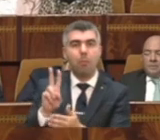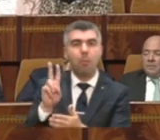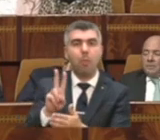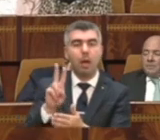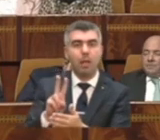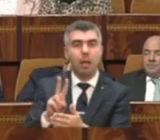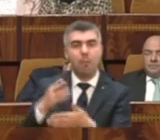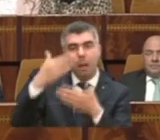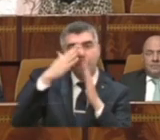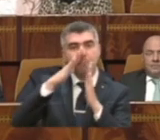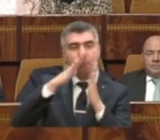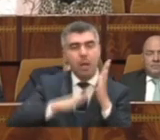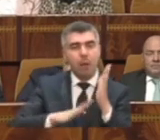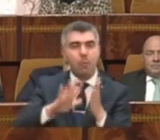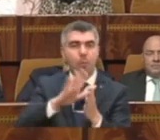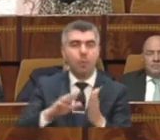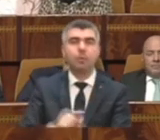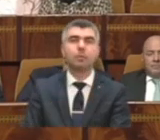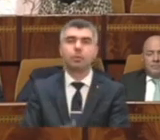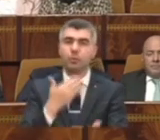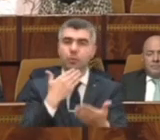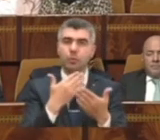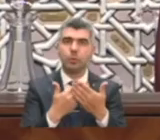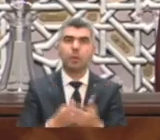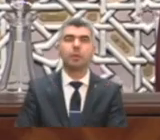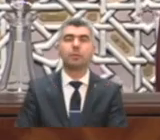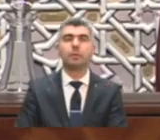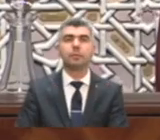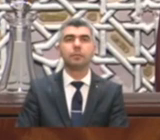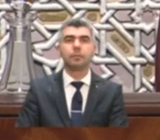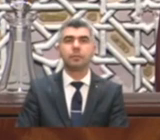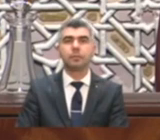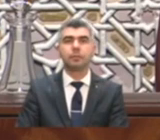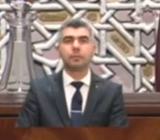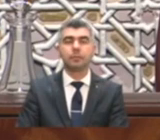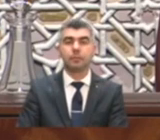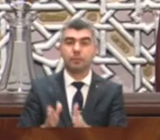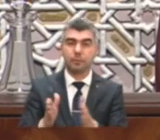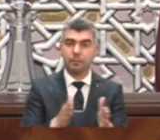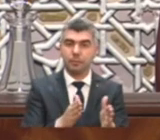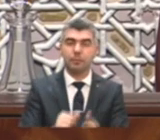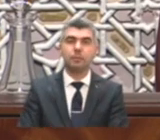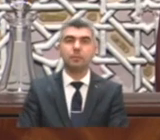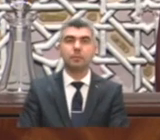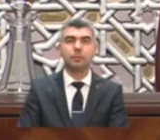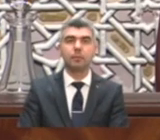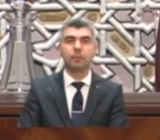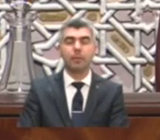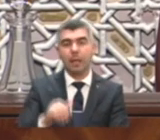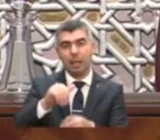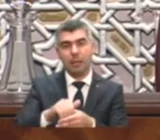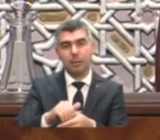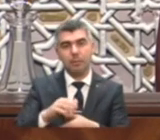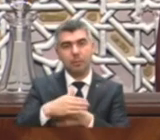ربوع المملكة. شكرا. شكرا سيدة النائبة المحترمة. تلك كلمة لأحد النواب عن فريق